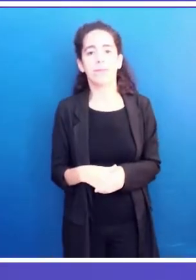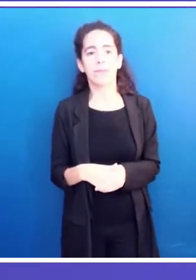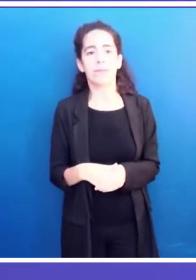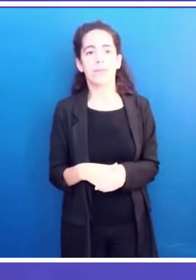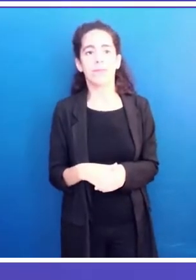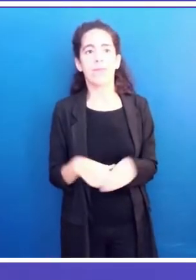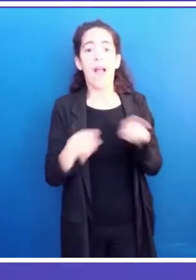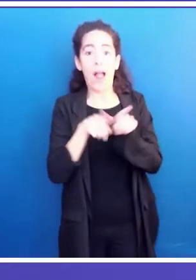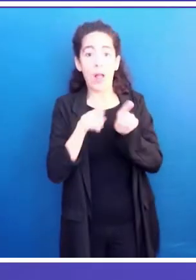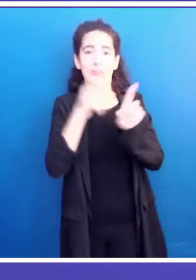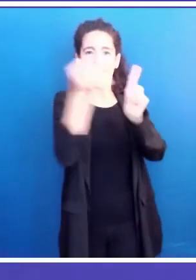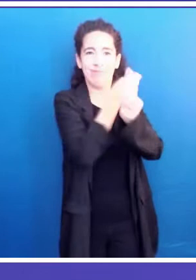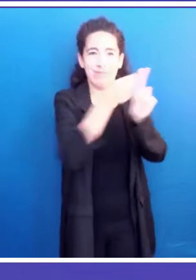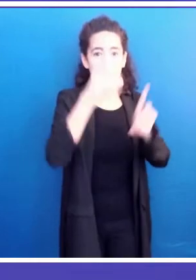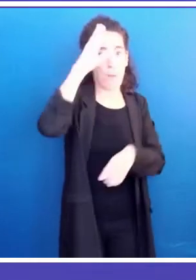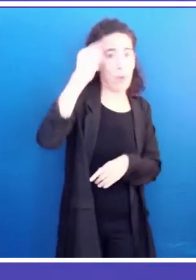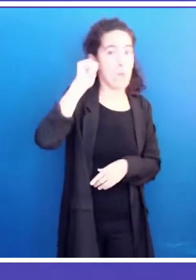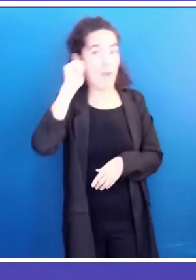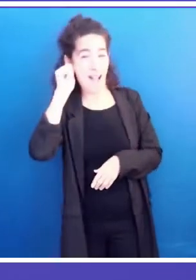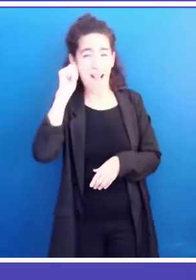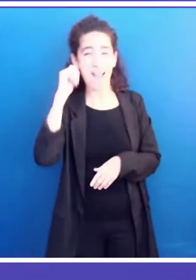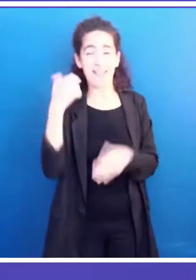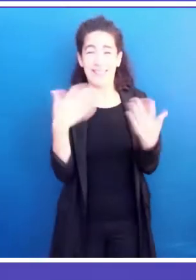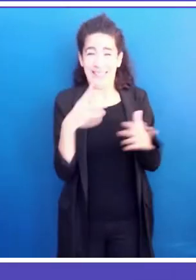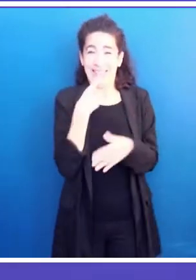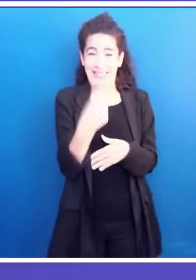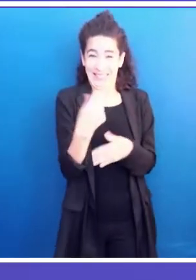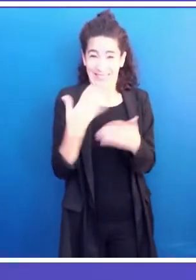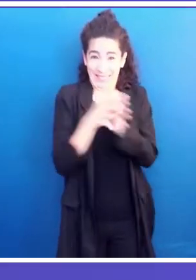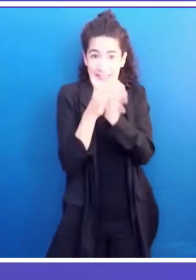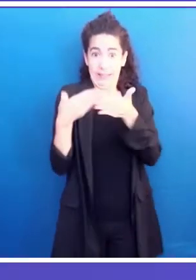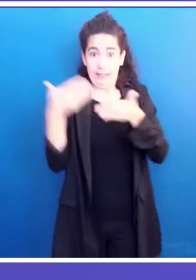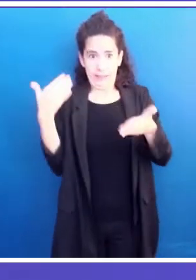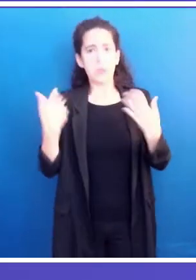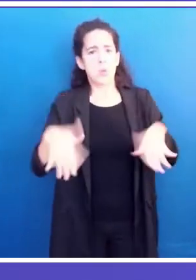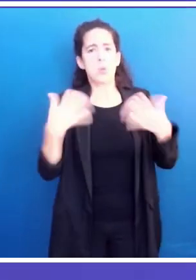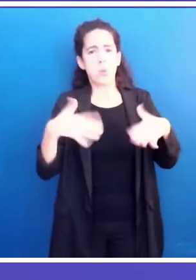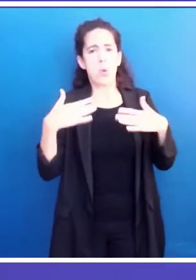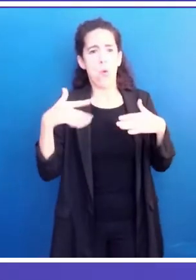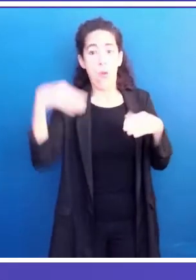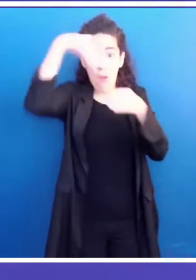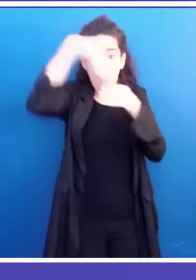من النقاط الأساسية، نقطة استراتيجية حسب ما سمعنا من المتحدثة السابقة،